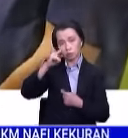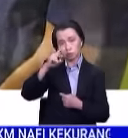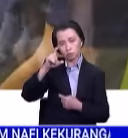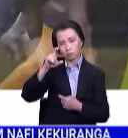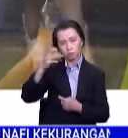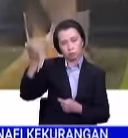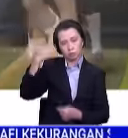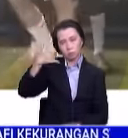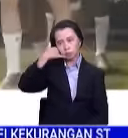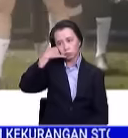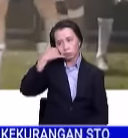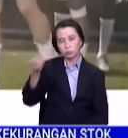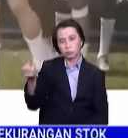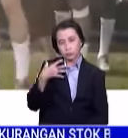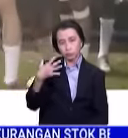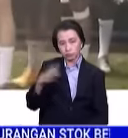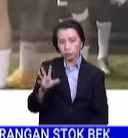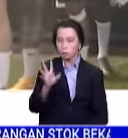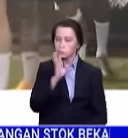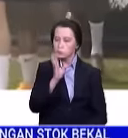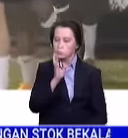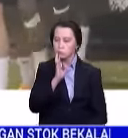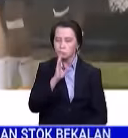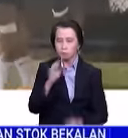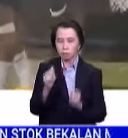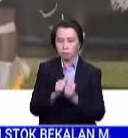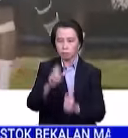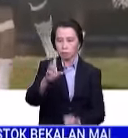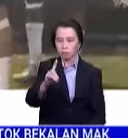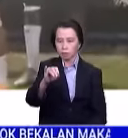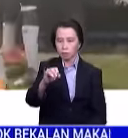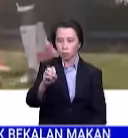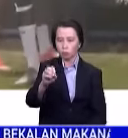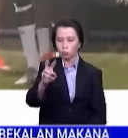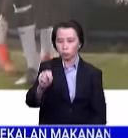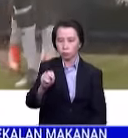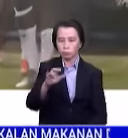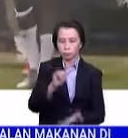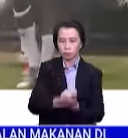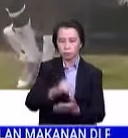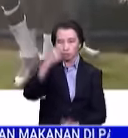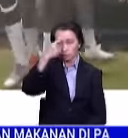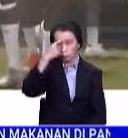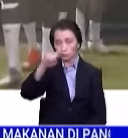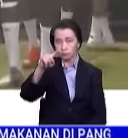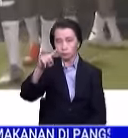telah mengatakan telah dapat bercakap dengan Dion Cools bahawa untuk